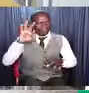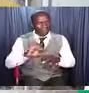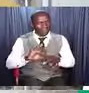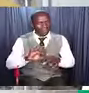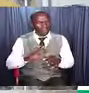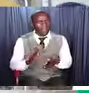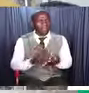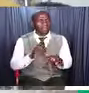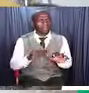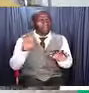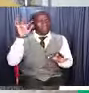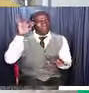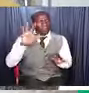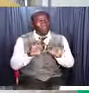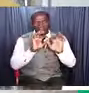Kukaa.